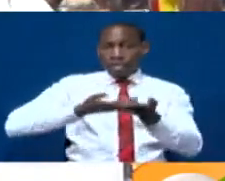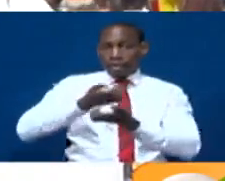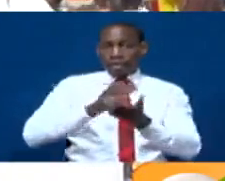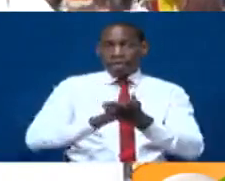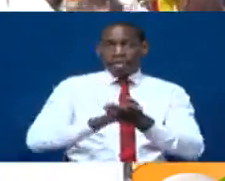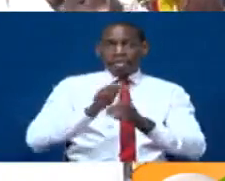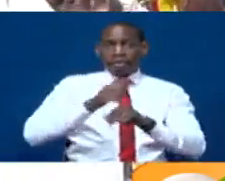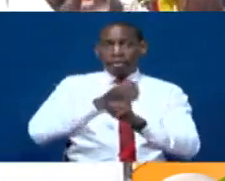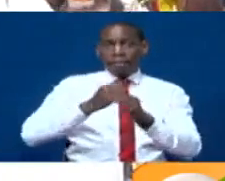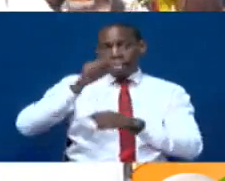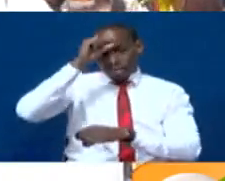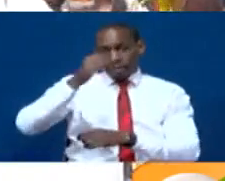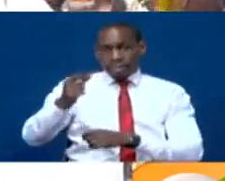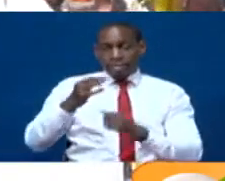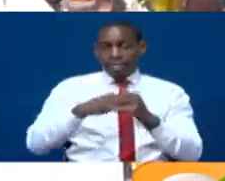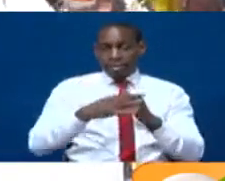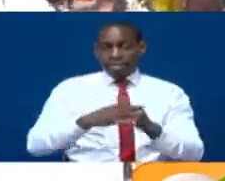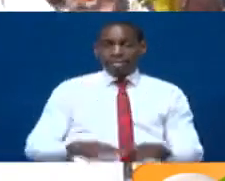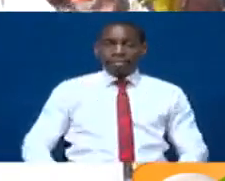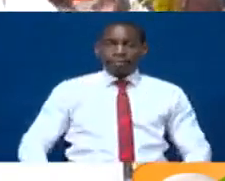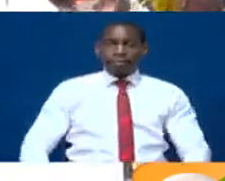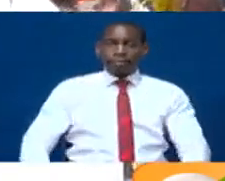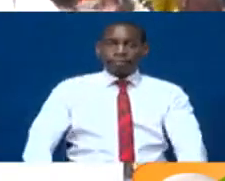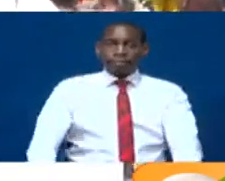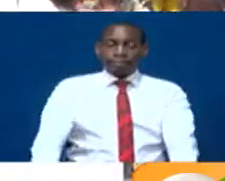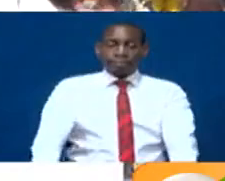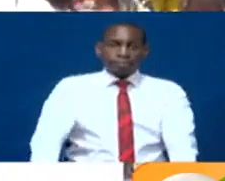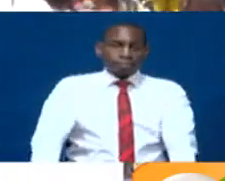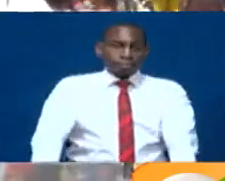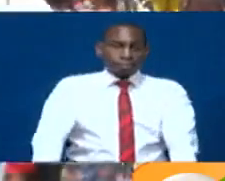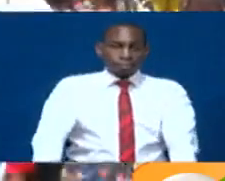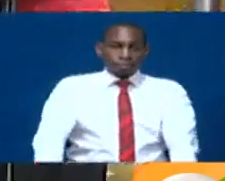they form government in August. Martin Munene, Citizen TV, Meru County.